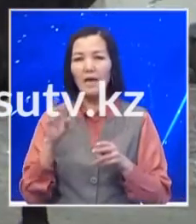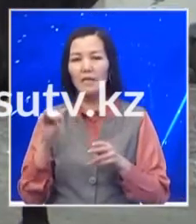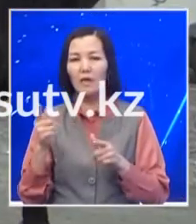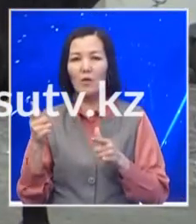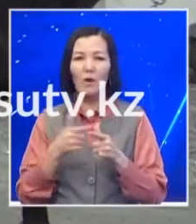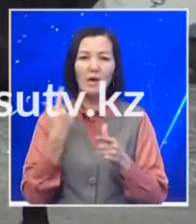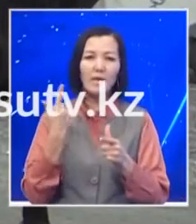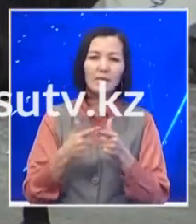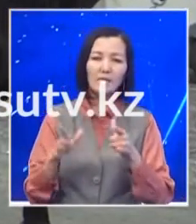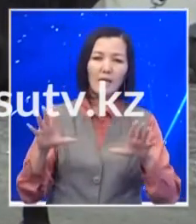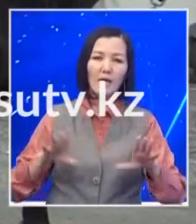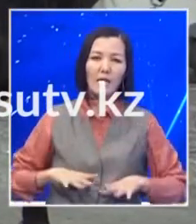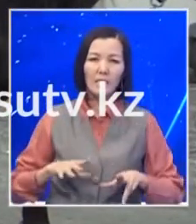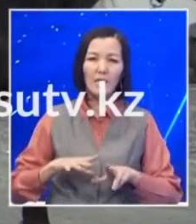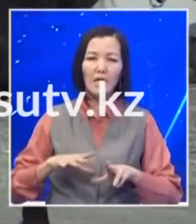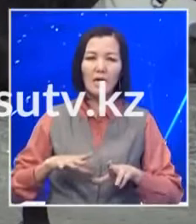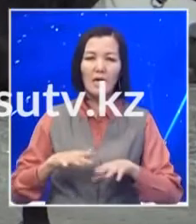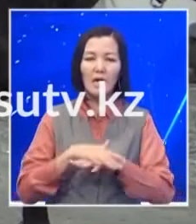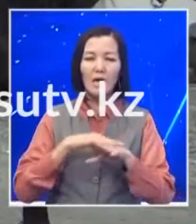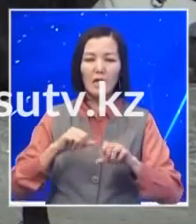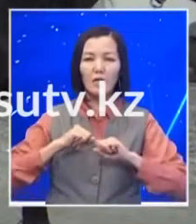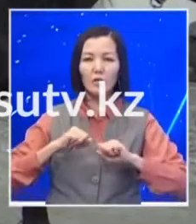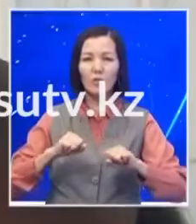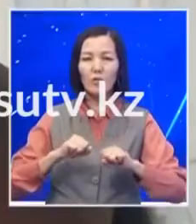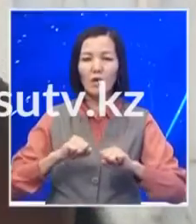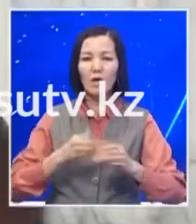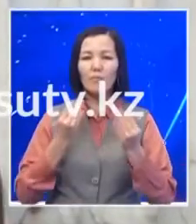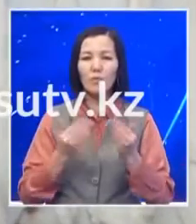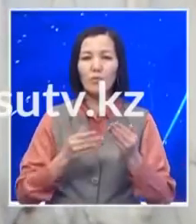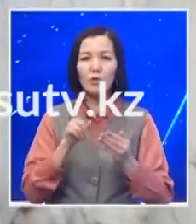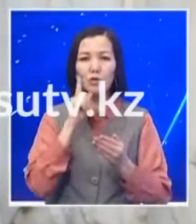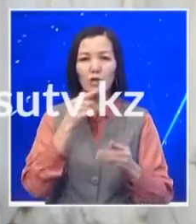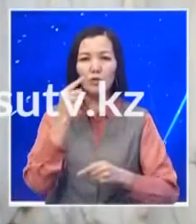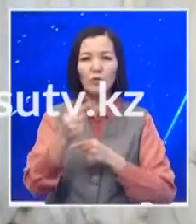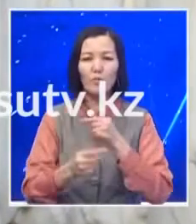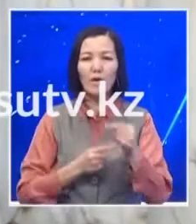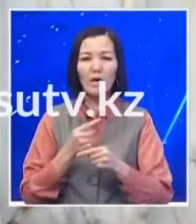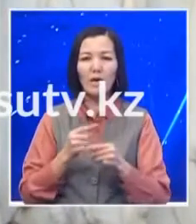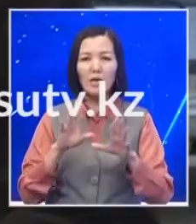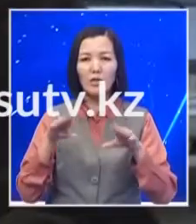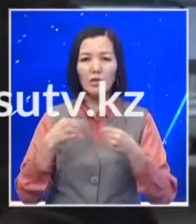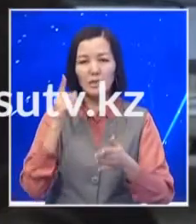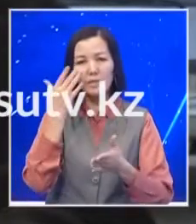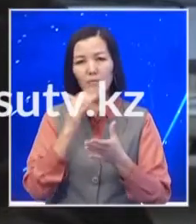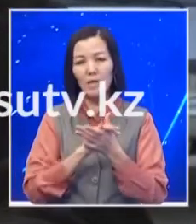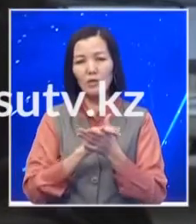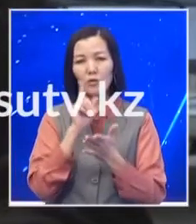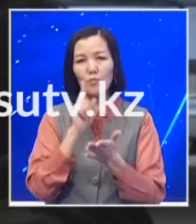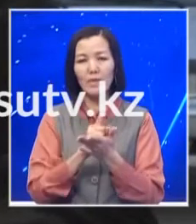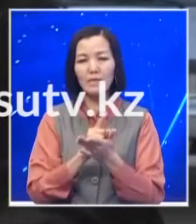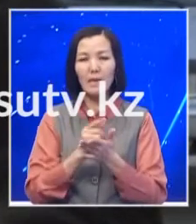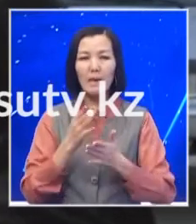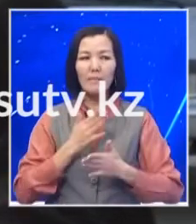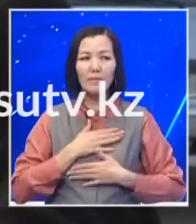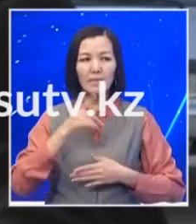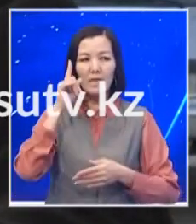талмаған арғымақ мініп, ел қорғаған батырлар рухын бүгінгі жас ұрпаққа жеткізу парзым дейді ол. Біздің қазақтың ең бір